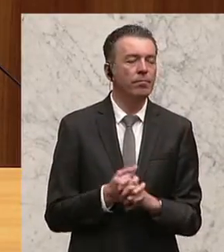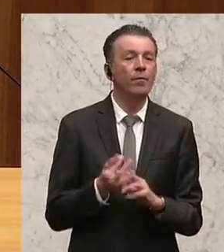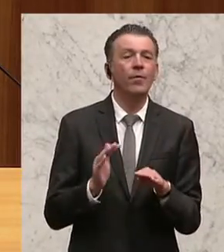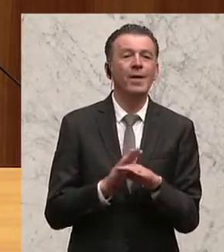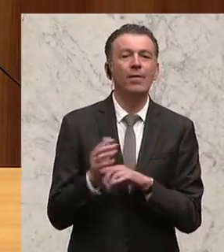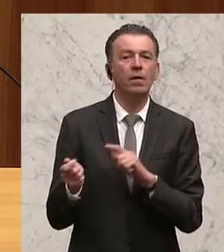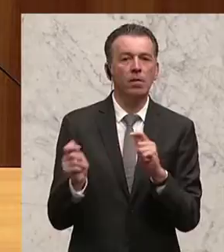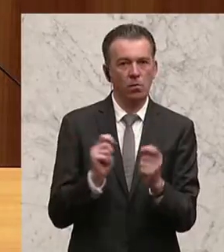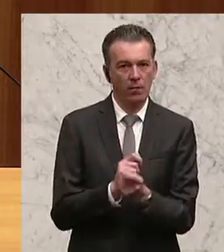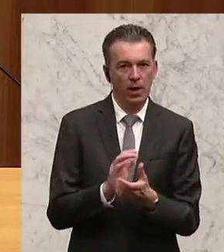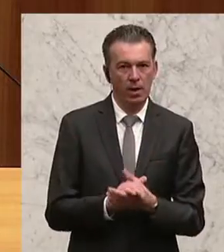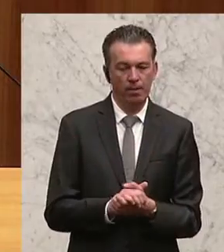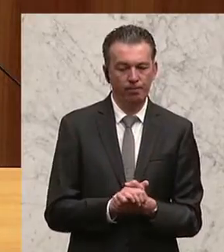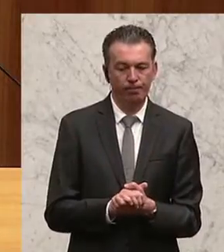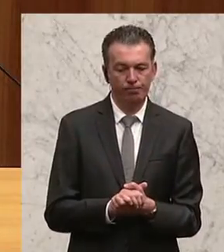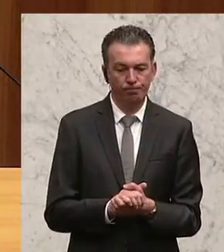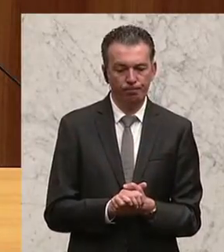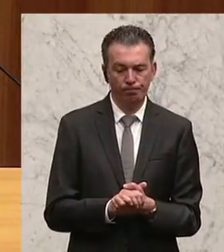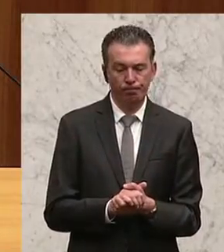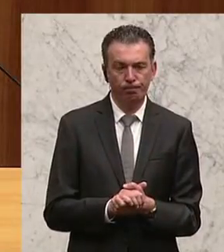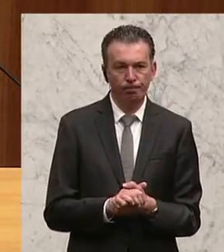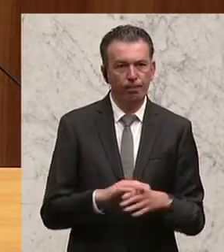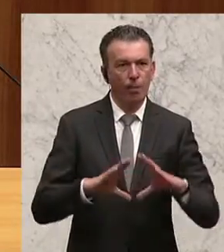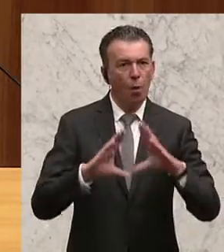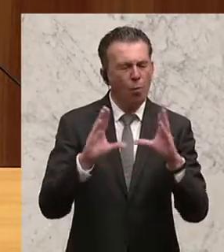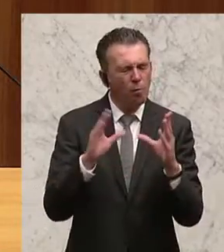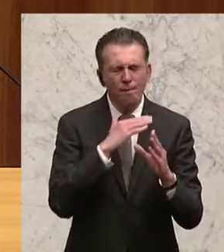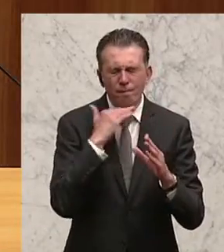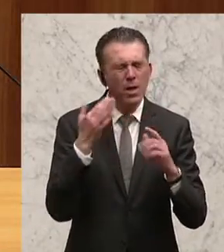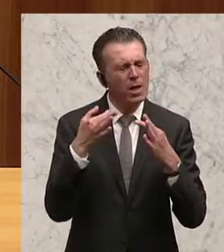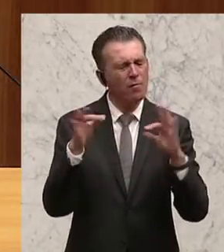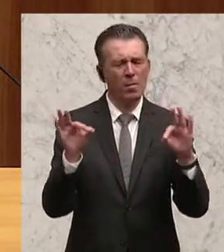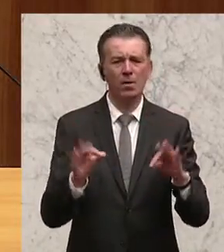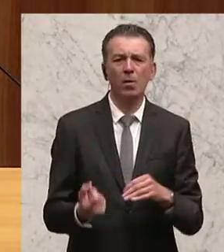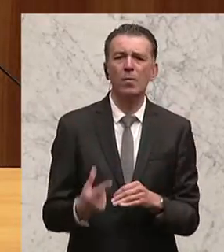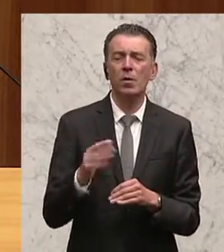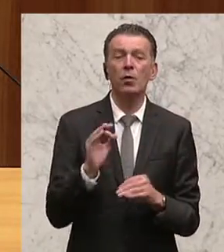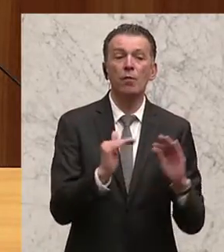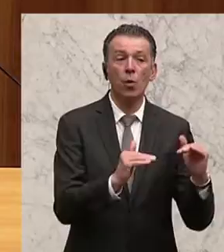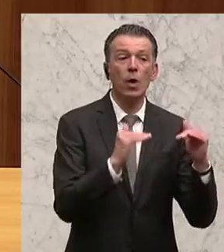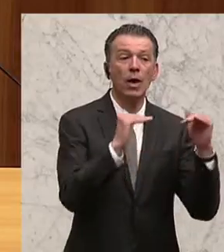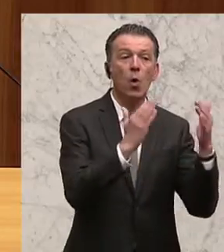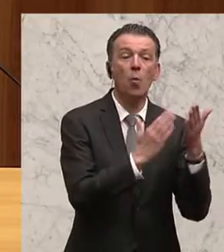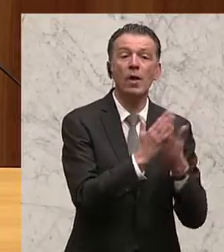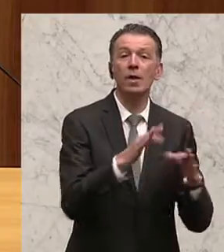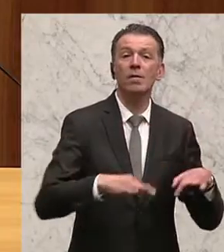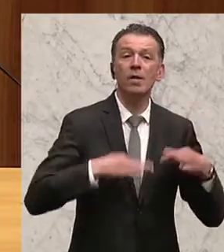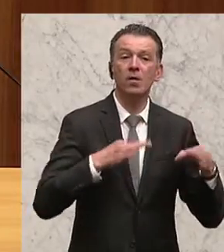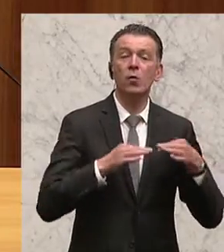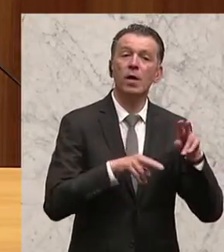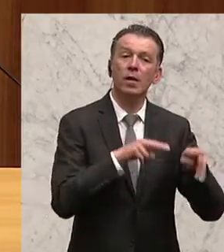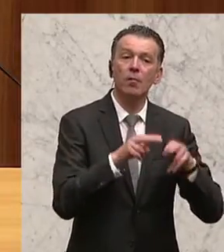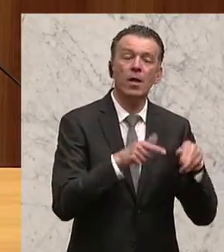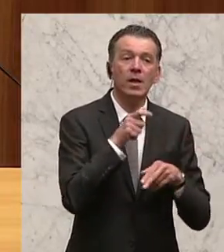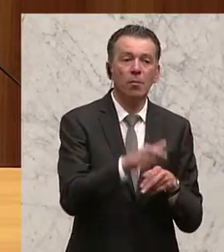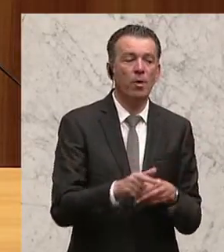Novelle bringt tatsächlich umfangreiche Verbesserungen, vor allem für den gehobenen Dienst der Gesundheits- und